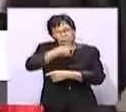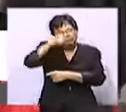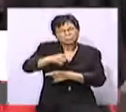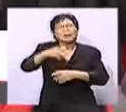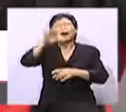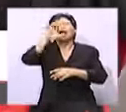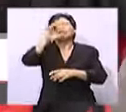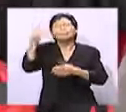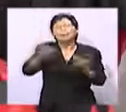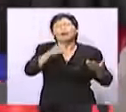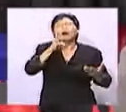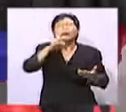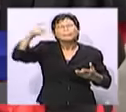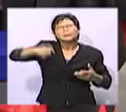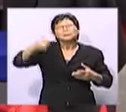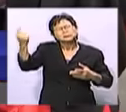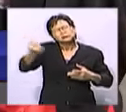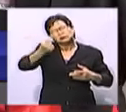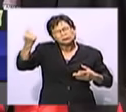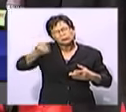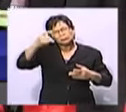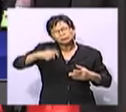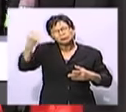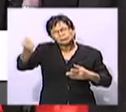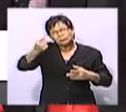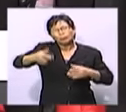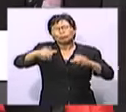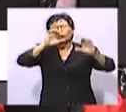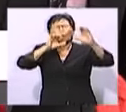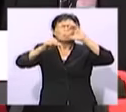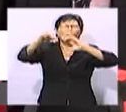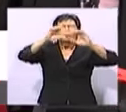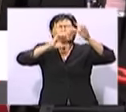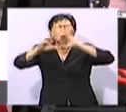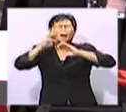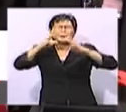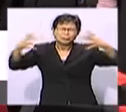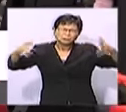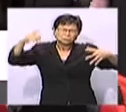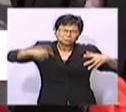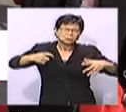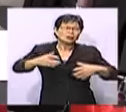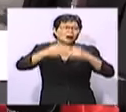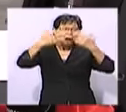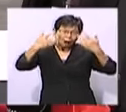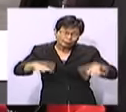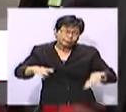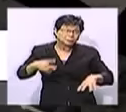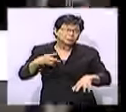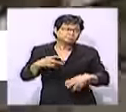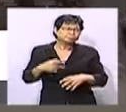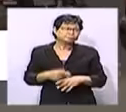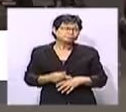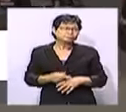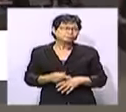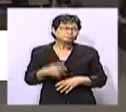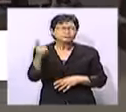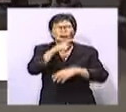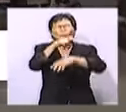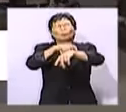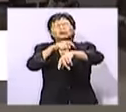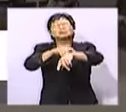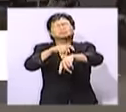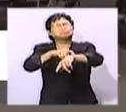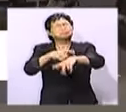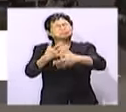ada bekalan air lah. Ya, memang sentiasa kena banyak minum. Lepas tu kita elakkan daripada kita keluar waktu-waktu